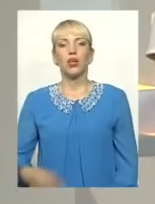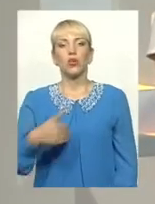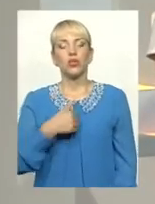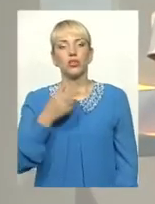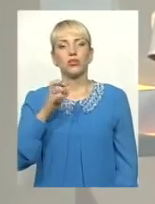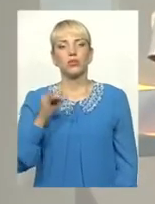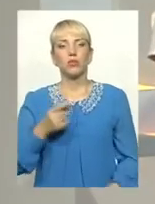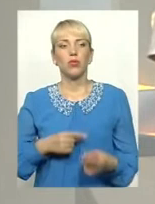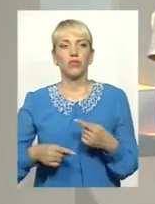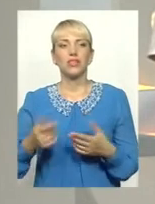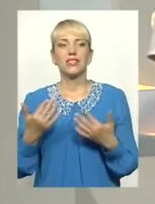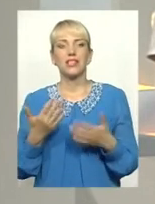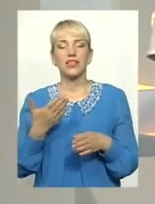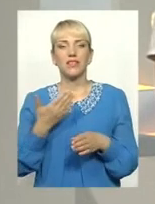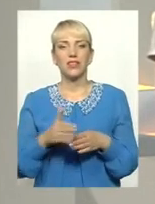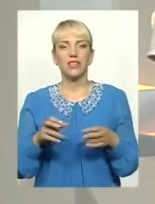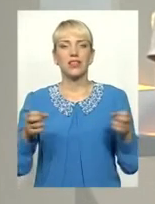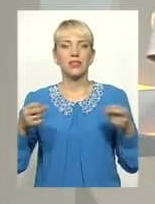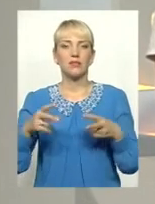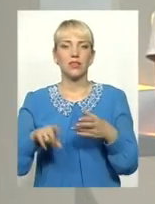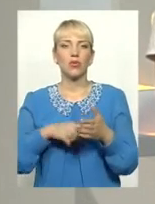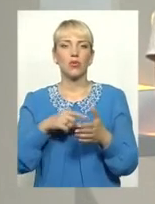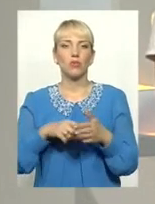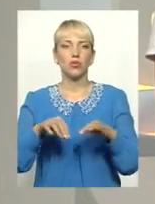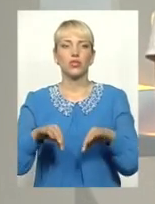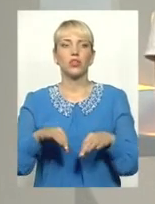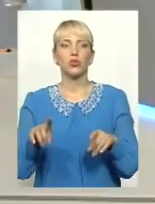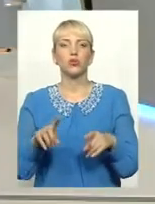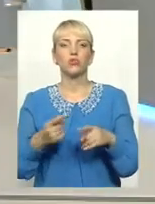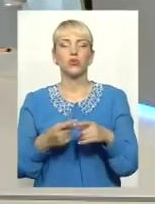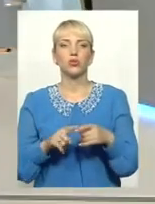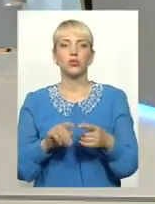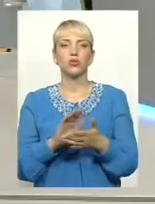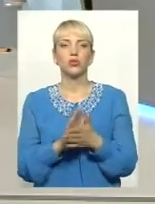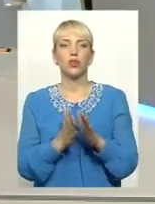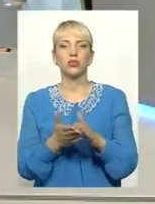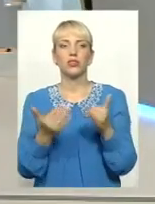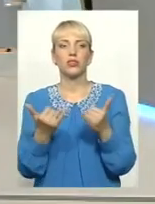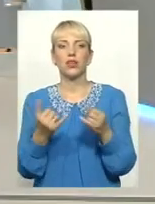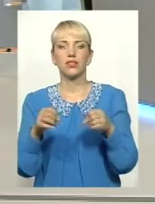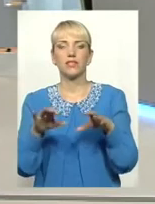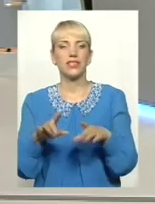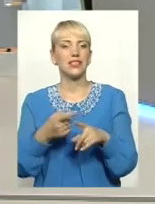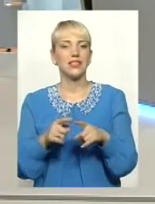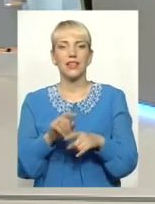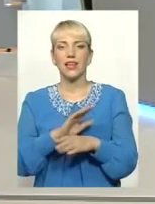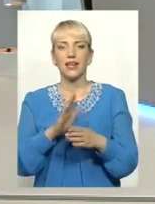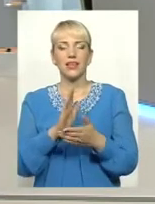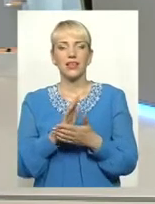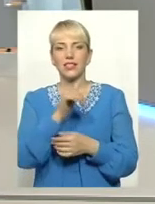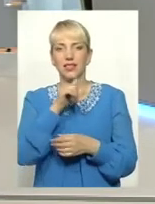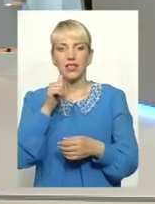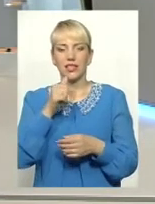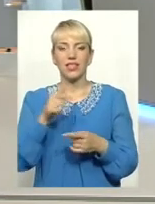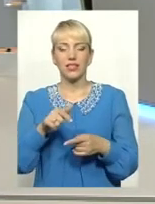все ж таки виділили спецкомунтрансу для того, щоб зараз цю ситуацію вирішувати? Ну, це не секрет, на цій сесії до